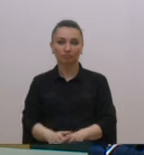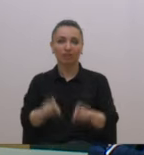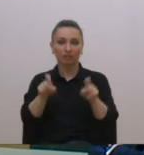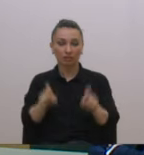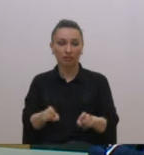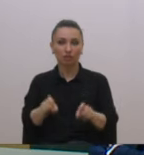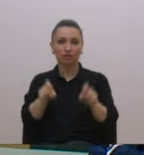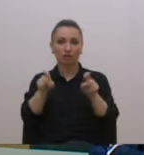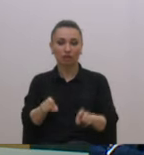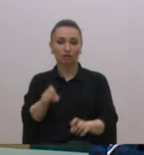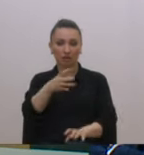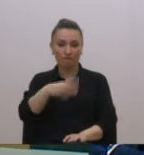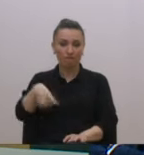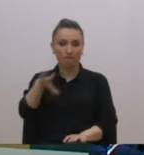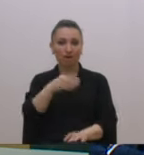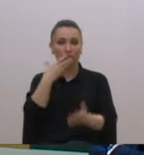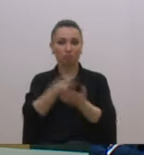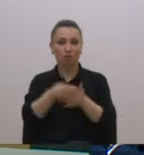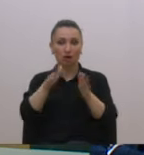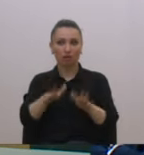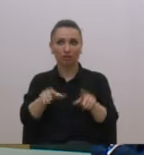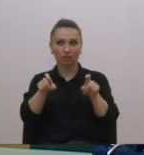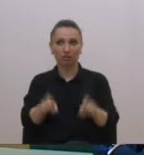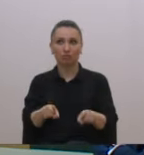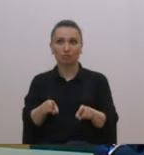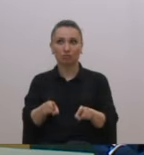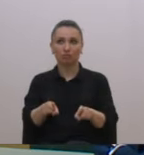დაჯექით, დაჯექით ყველა ადგილზე.